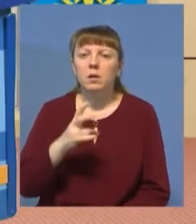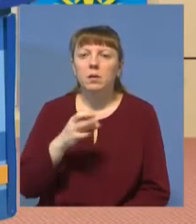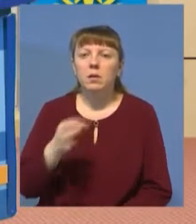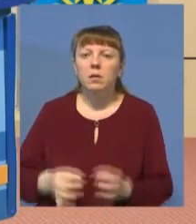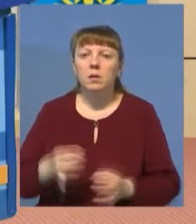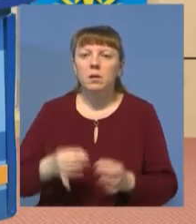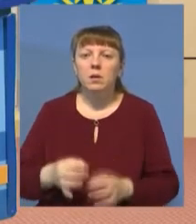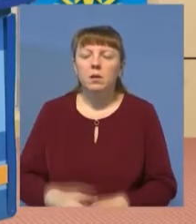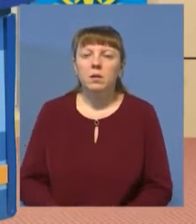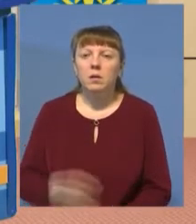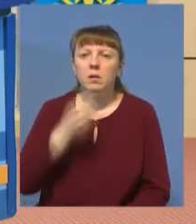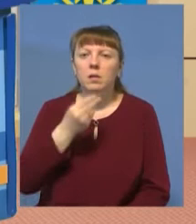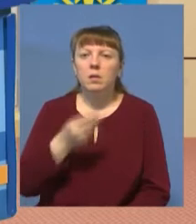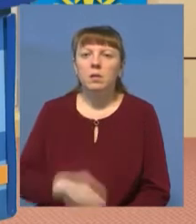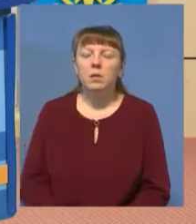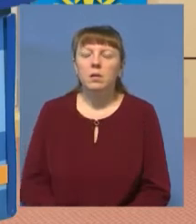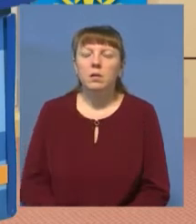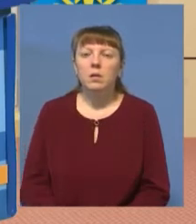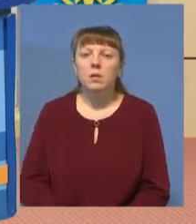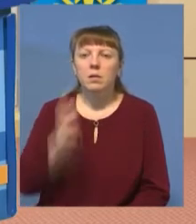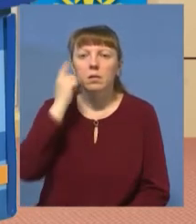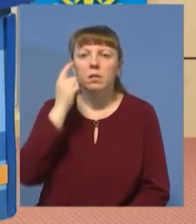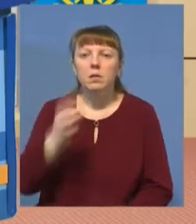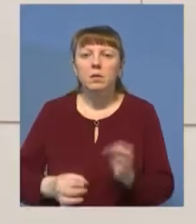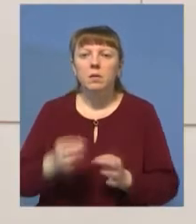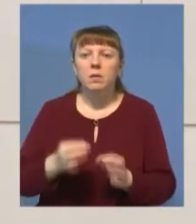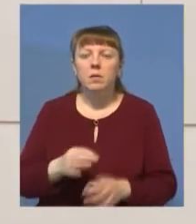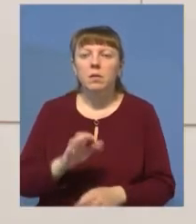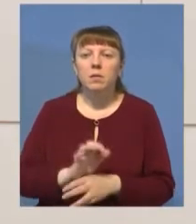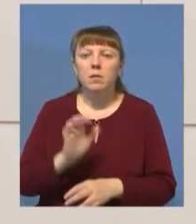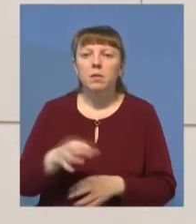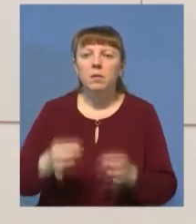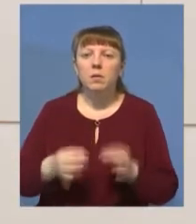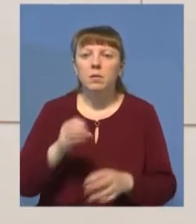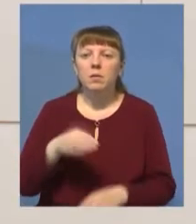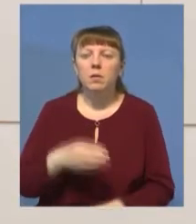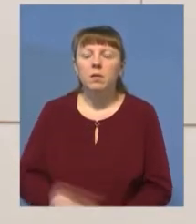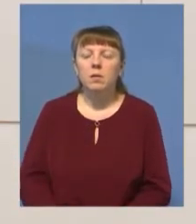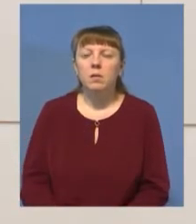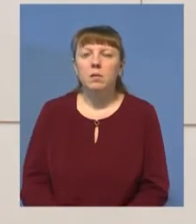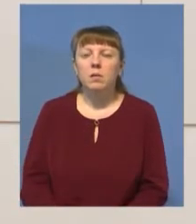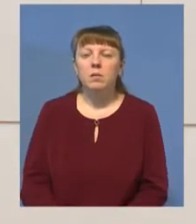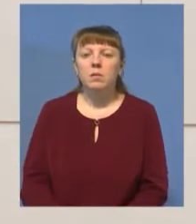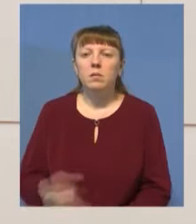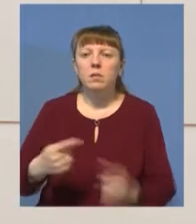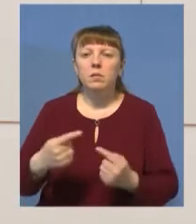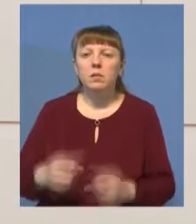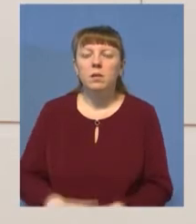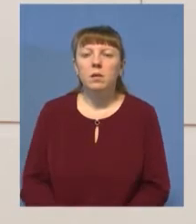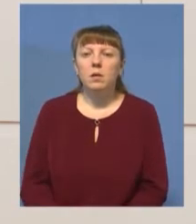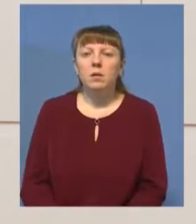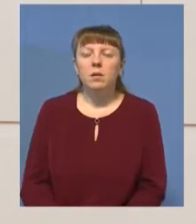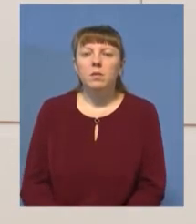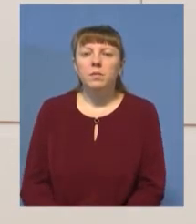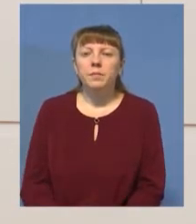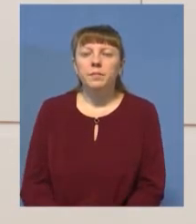суда, тогда эти расходы возлагаются уже по решению суда, то есть по вынесению судебного акта по существу данного спора. От правоты уже будет